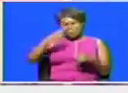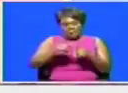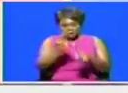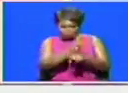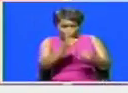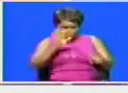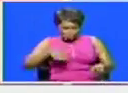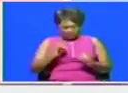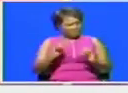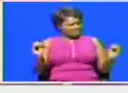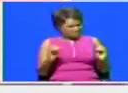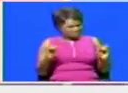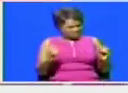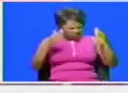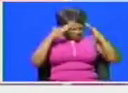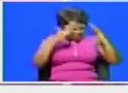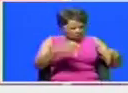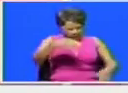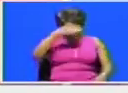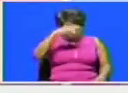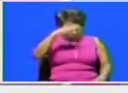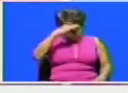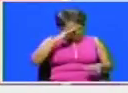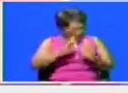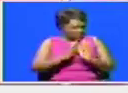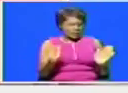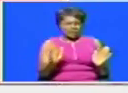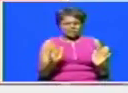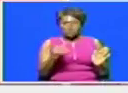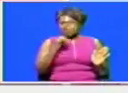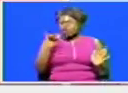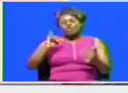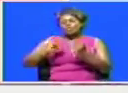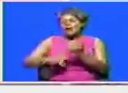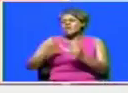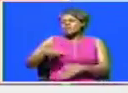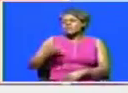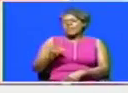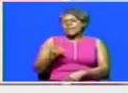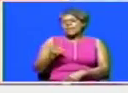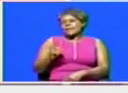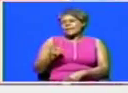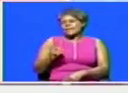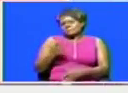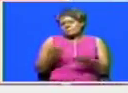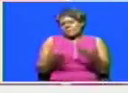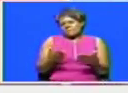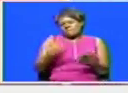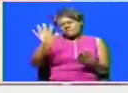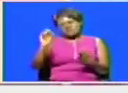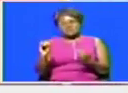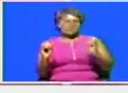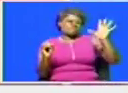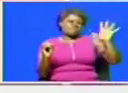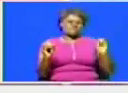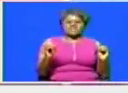wanawake. Yeye wengine wanasema ni muolewa kwa chupa ya pombe lakini sio wanawake. Kwa hivyo asilimia pia ni niseme ni 50-50. Sasa jaribu